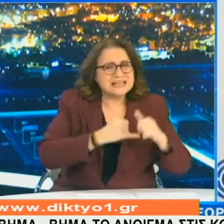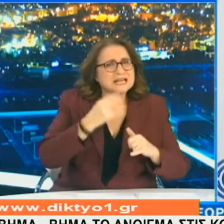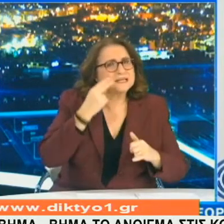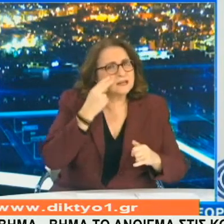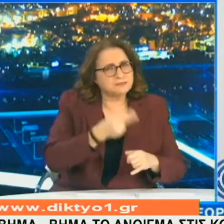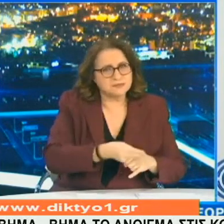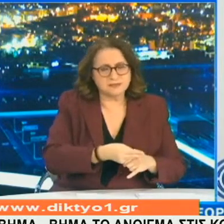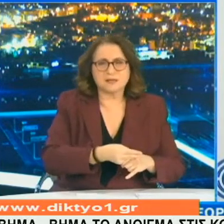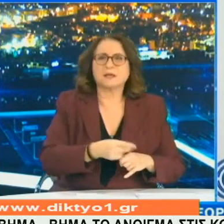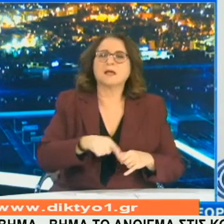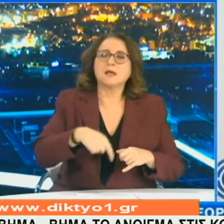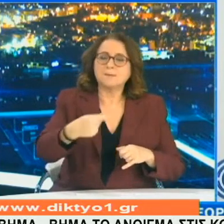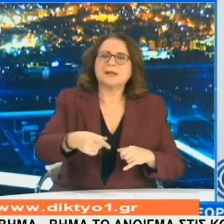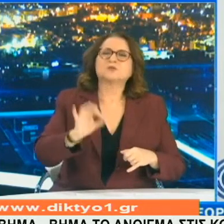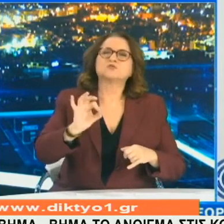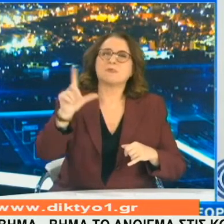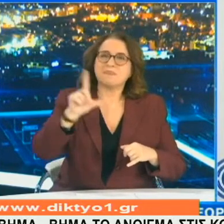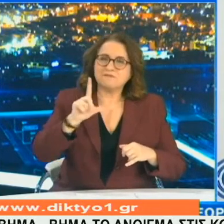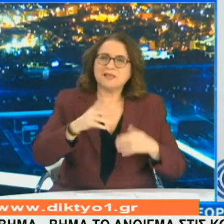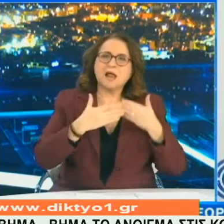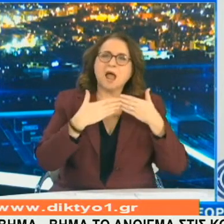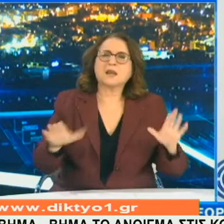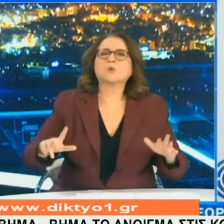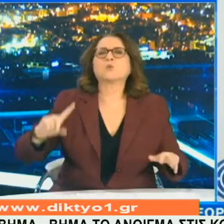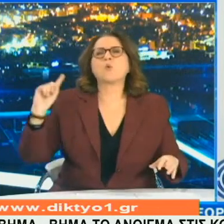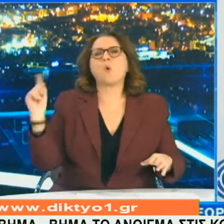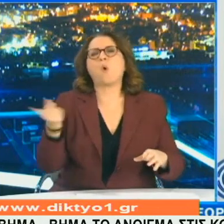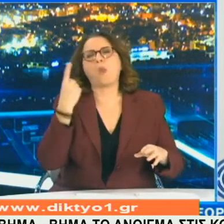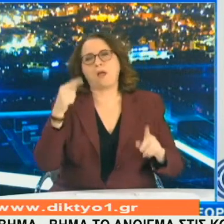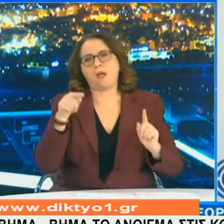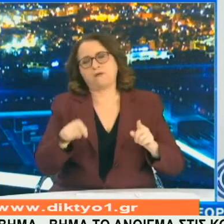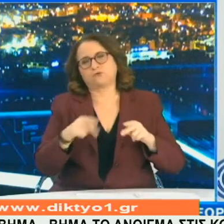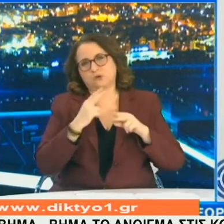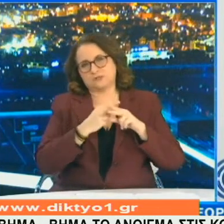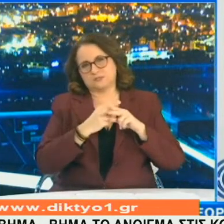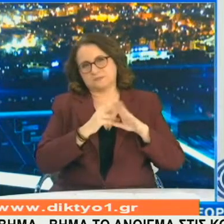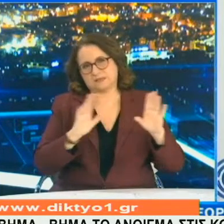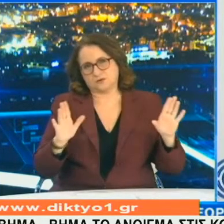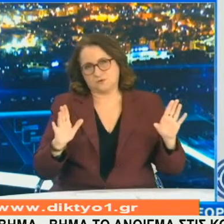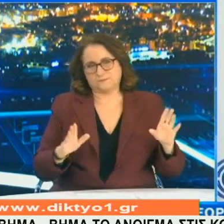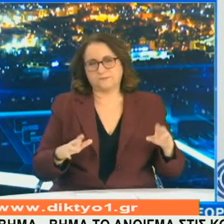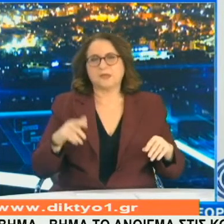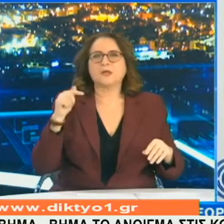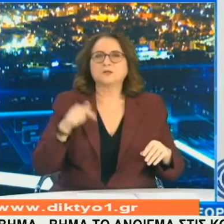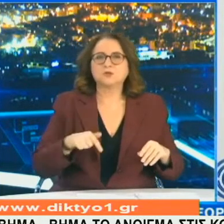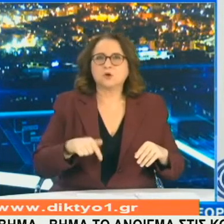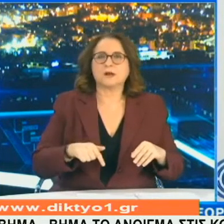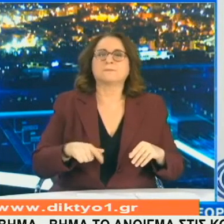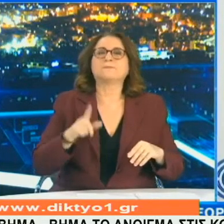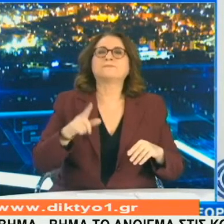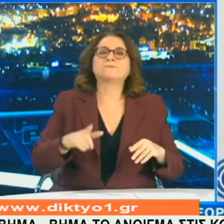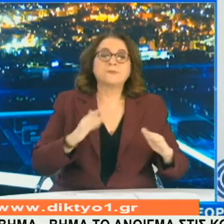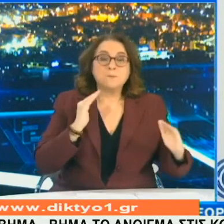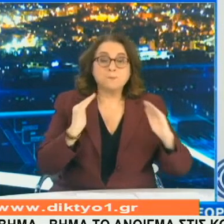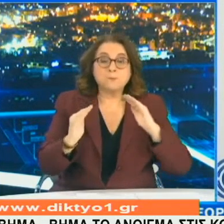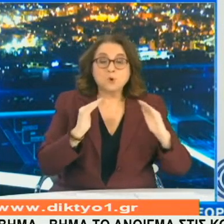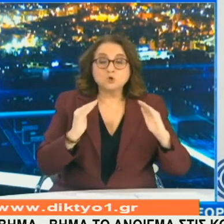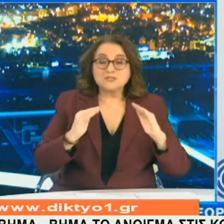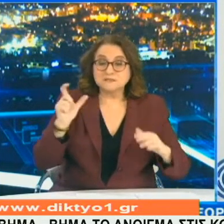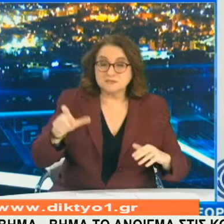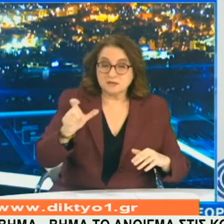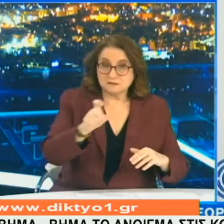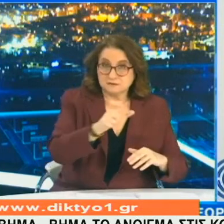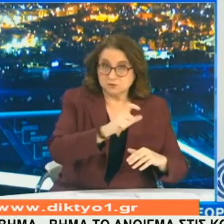Αρχές επιβολής κυρώσεων. Η Γενική Γραμματεία Εμπορίου και Προστασίας του Καταναλωτού, η Ελληνική Αστυνομία και η